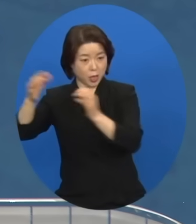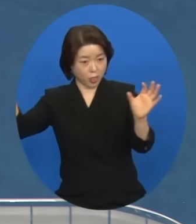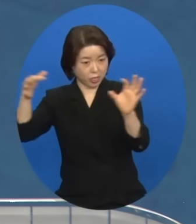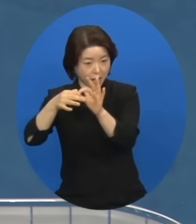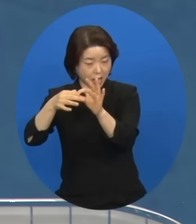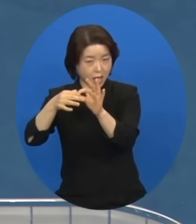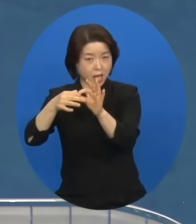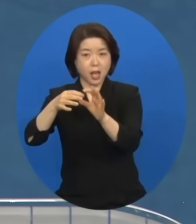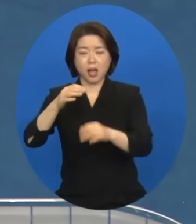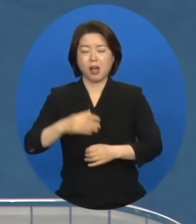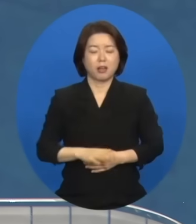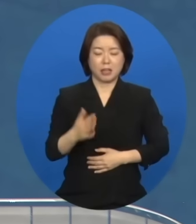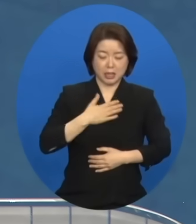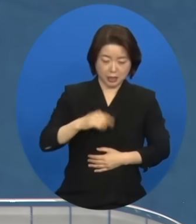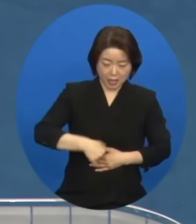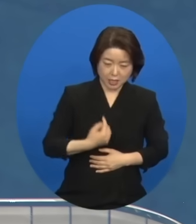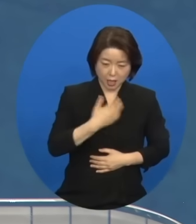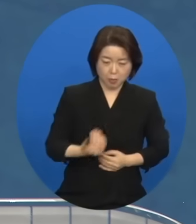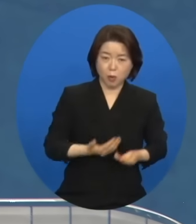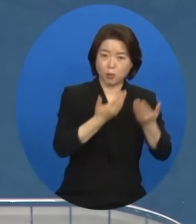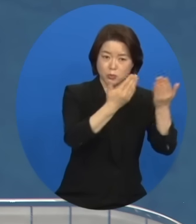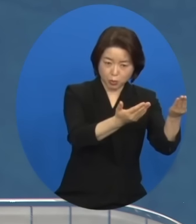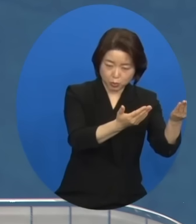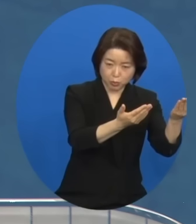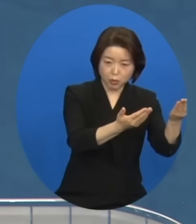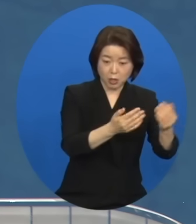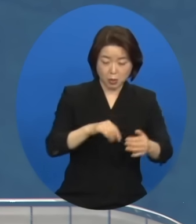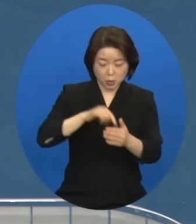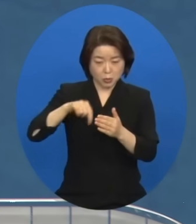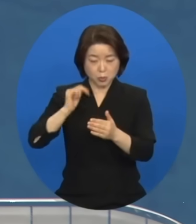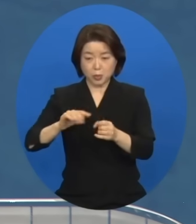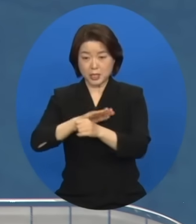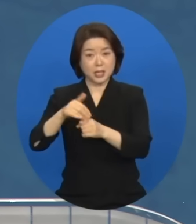몸을 내어줄지라도 사랑이 없으면,